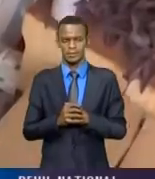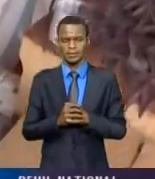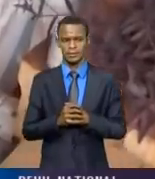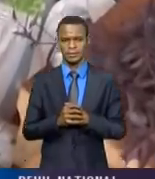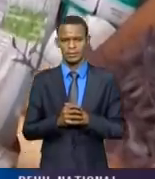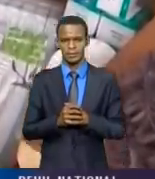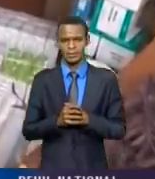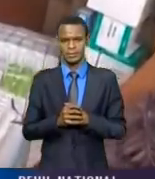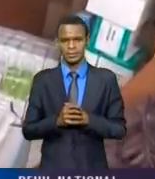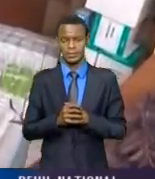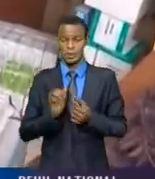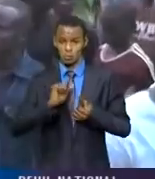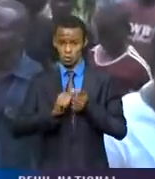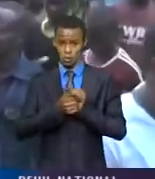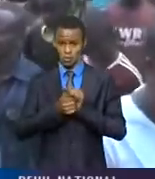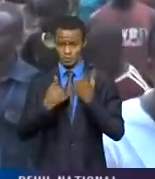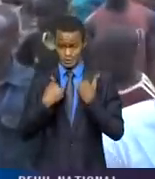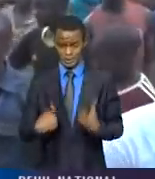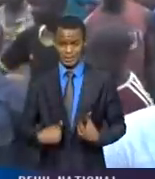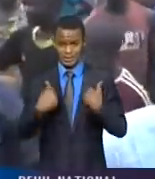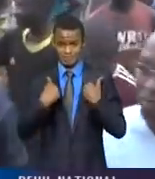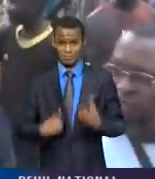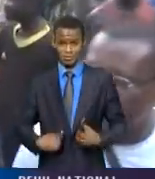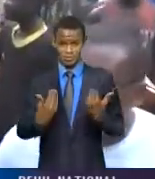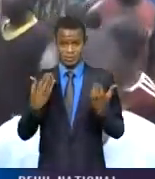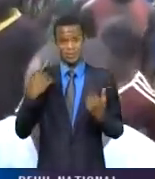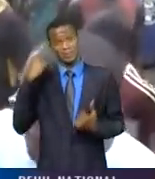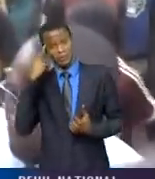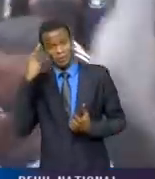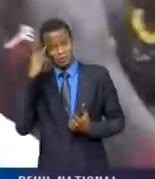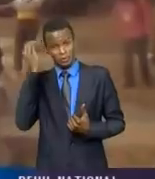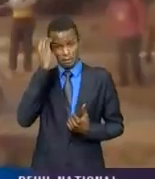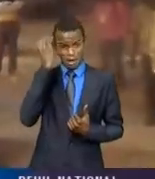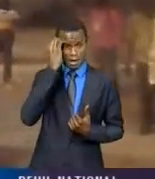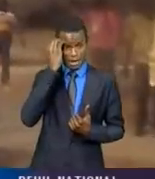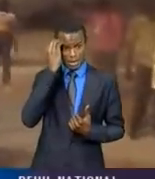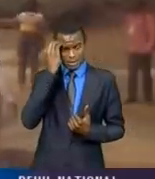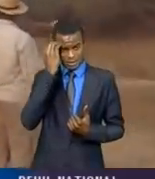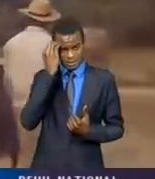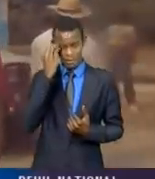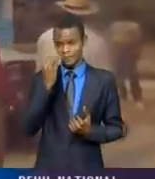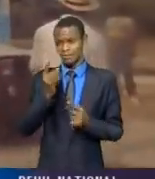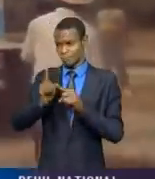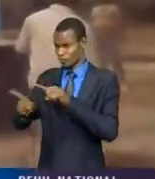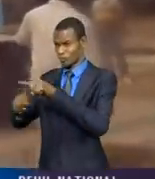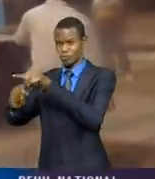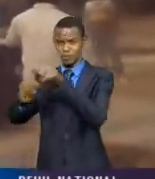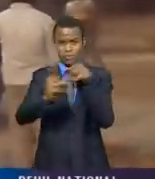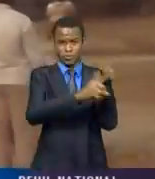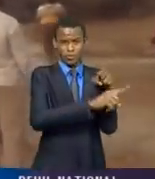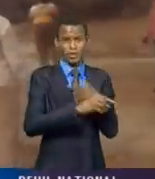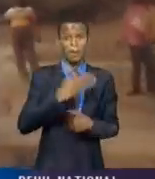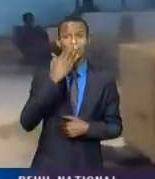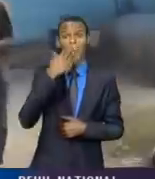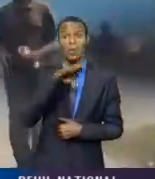la bonne santé physique et mentale de toutes les forces vives socio-médical disséminés dans les diverses zones de santé hôpitaux de référence